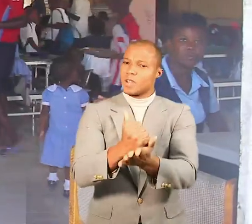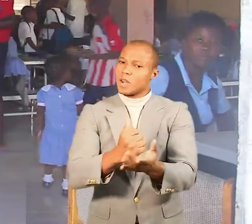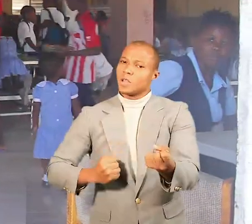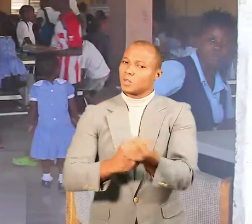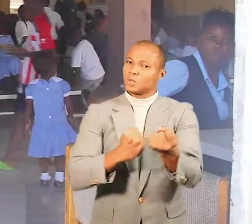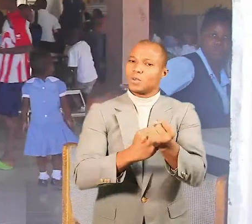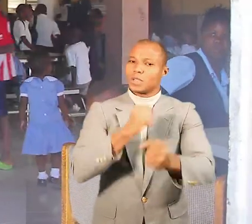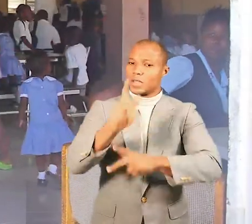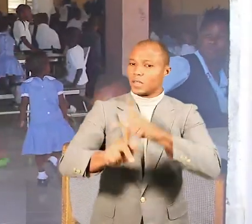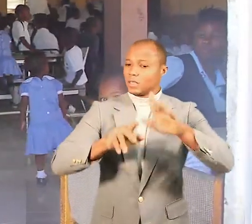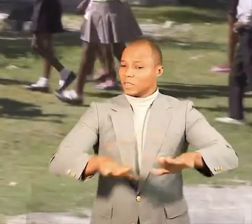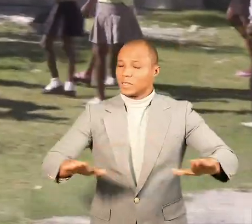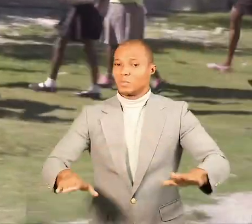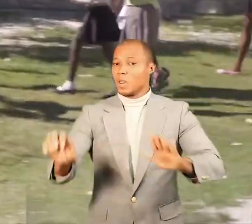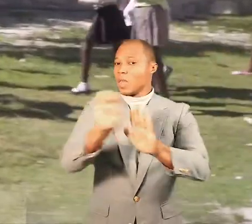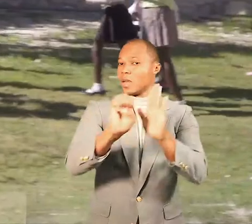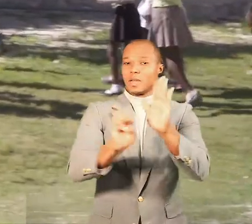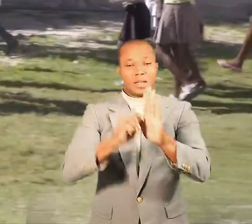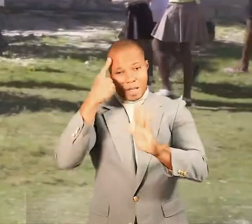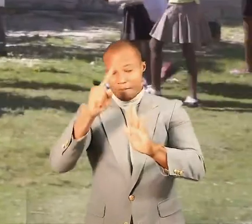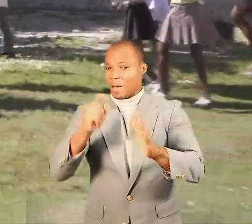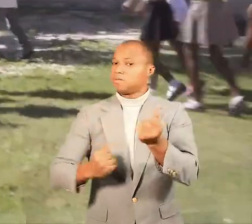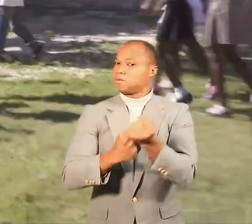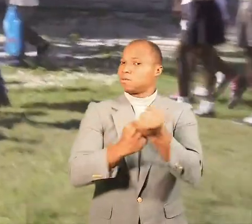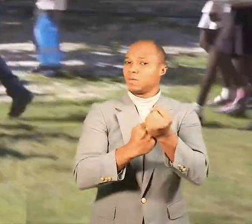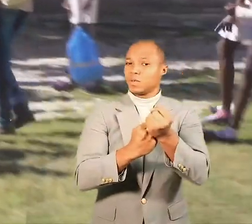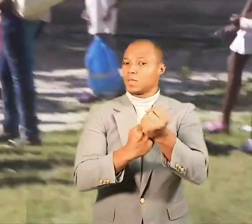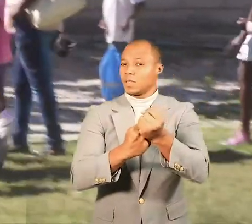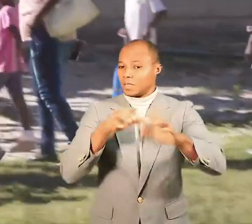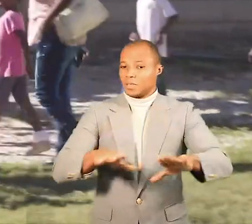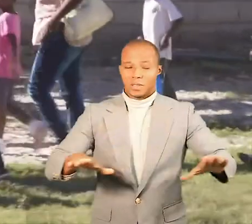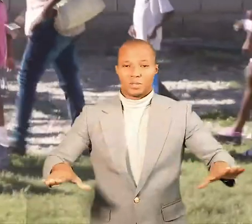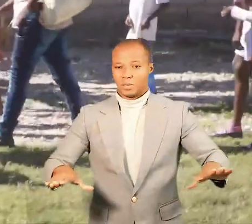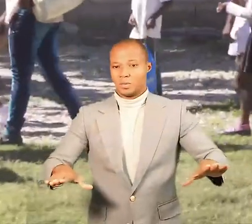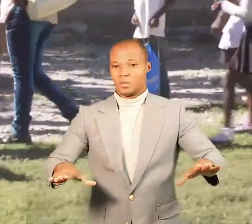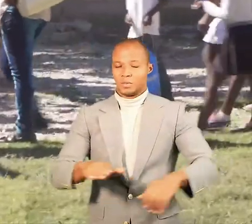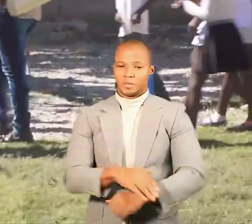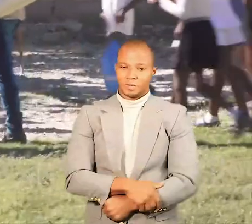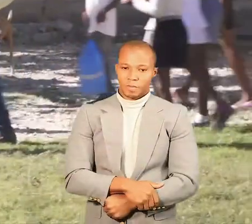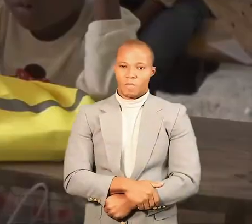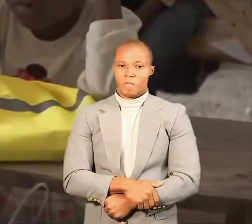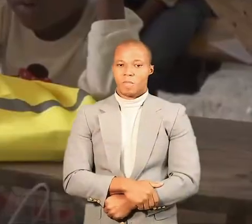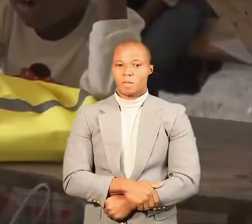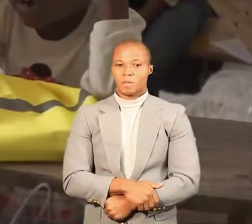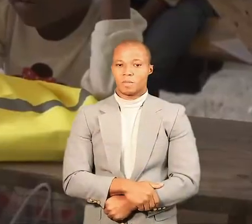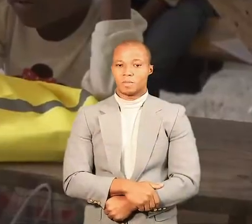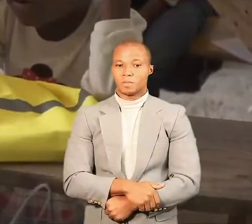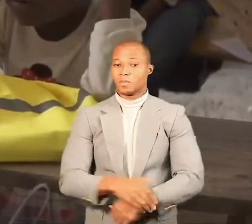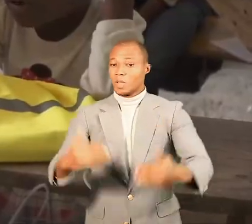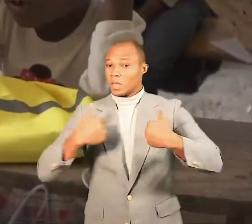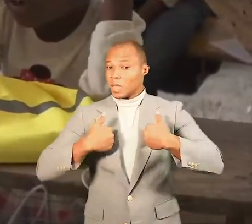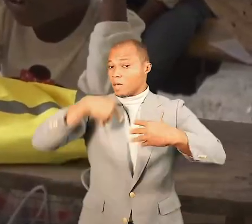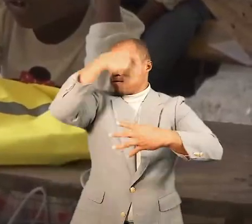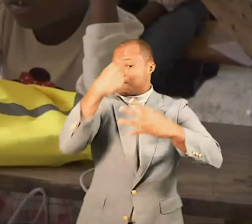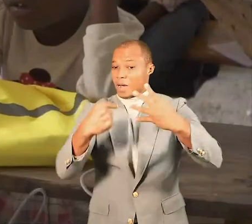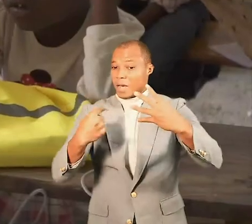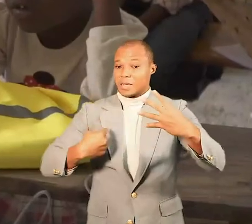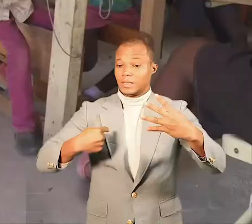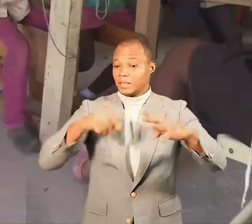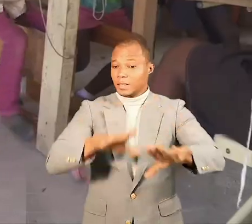Timonio. Parce que vous connaissez que l'État pays n'a pas vraiment encadré. Donc, il y a des gens qui sont dans le domaine ça. Donc, il y a deux choses pour Timonio à